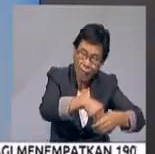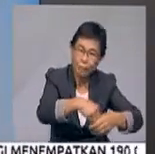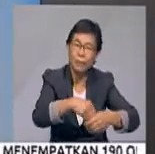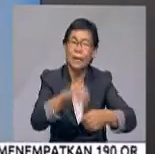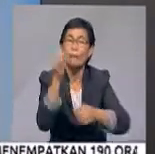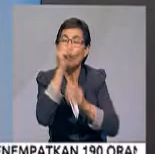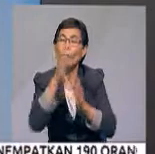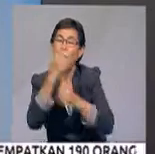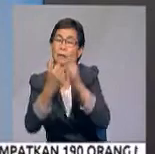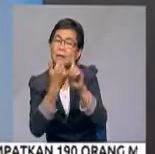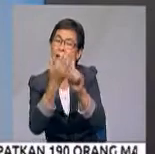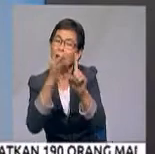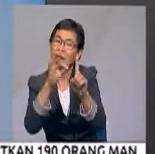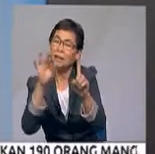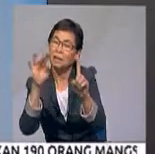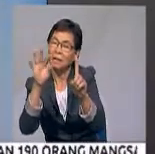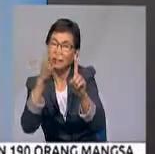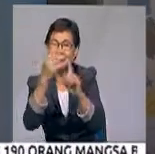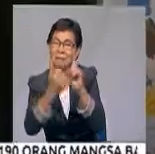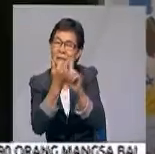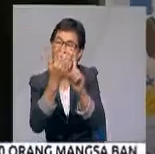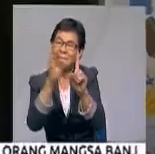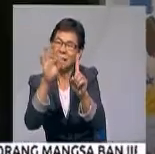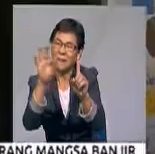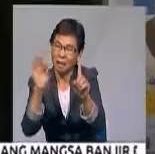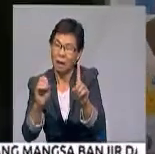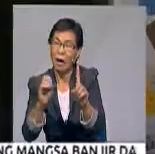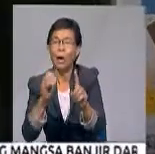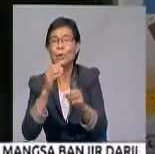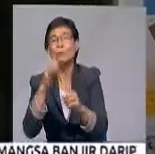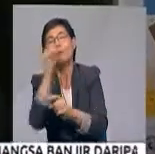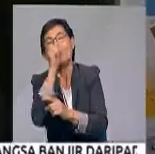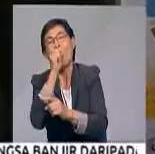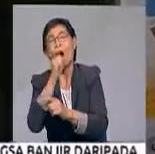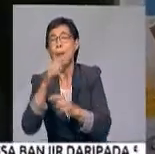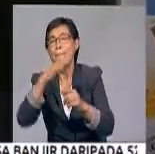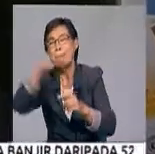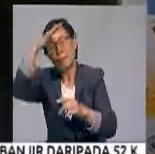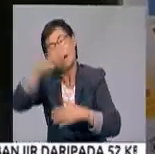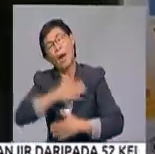boleh menghiburkan ibu bapa di luar. Majlis Peresmian Pelan Animasi